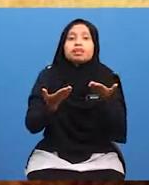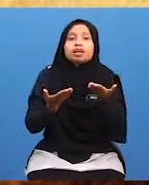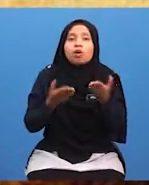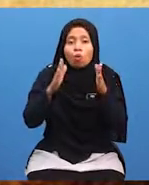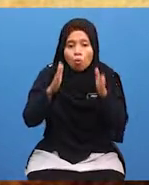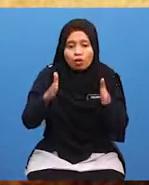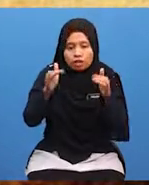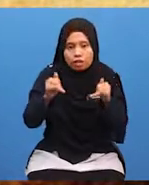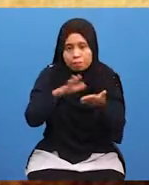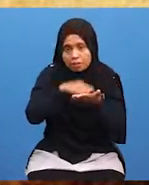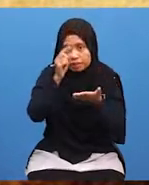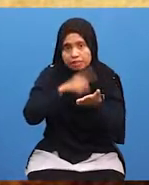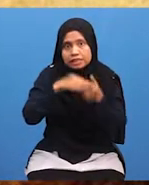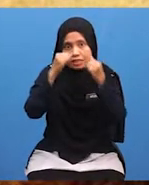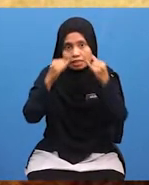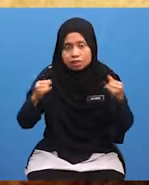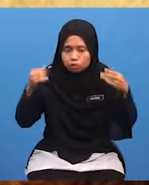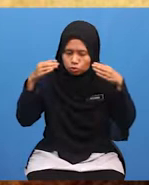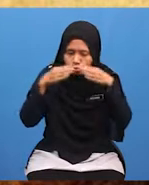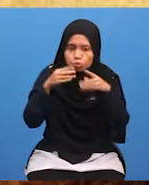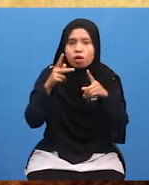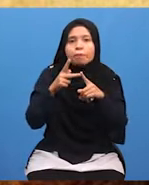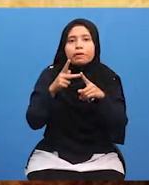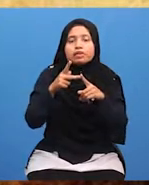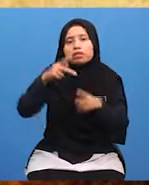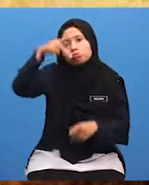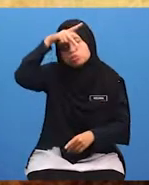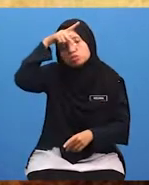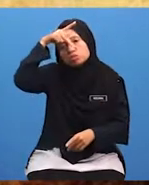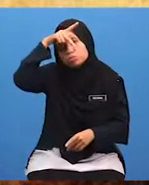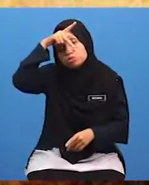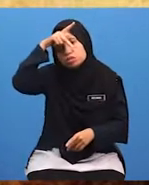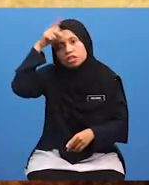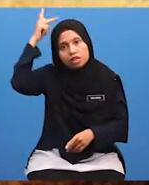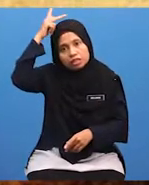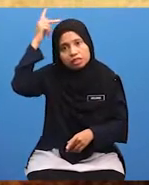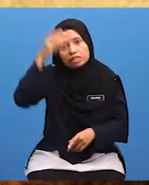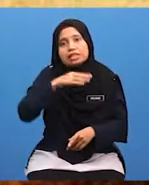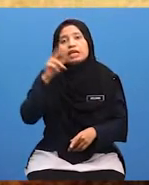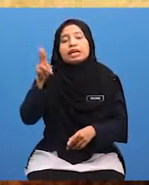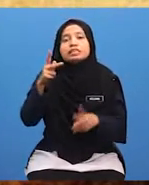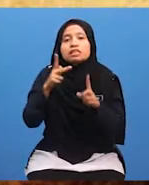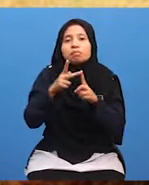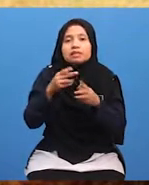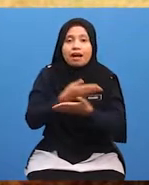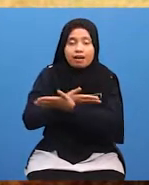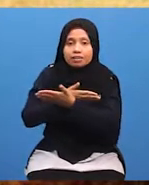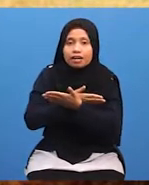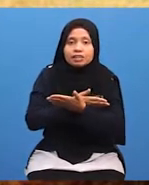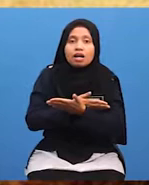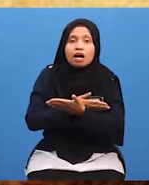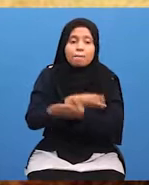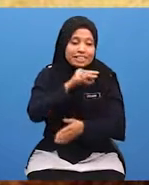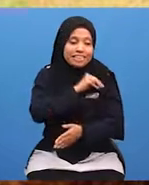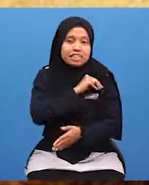penuntut ilmu di Istana Khalifah ini tertumpu hanya kepada putera-putera khalifah dan juga hanya kepada anak-anak pembesar,